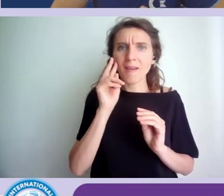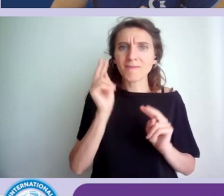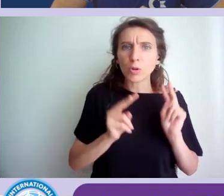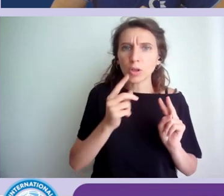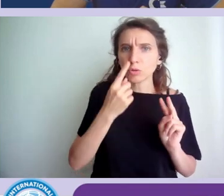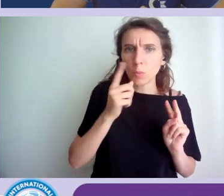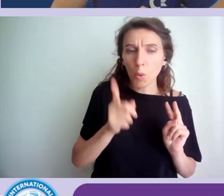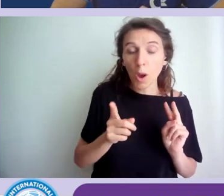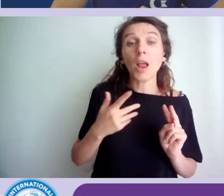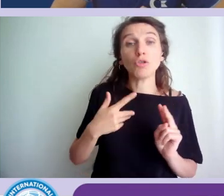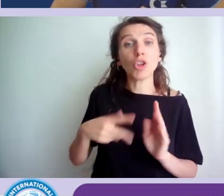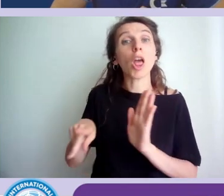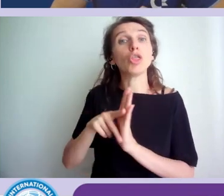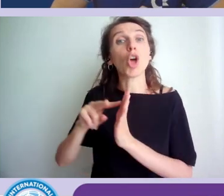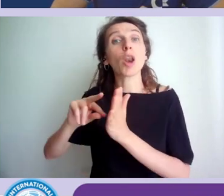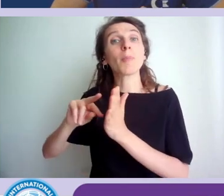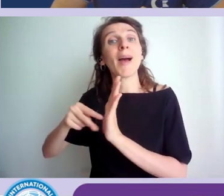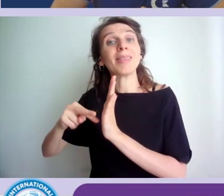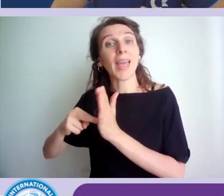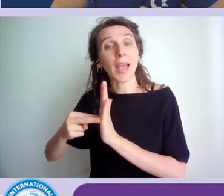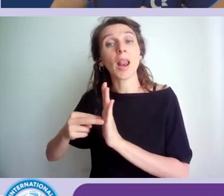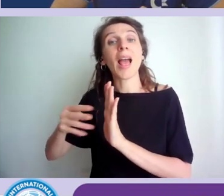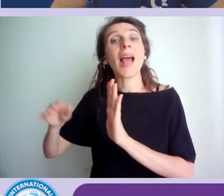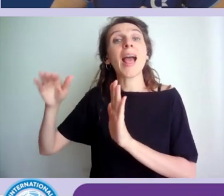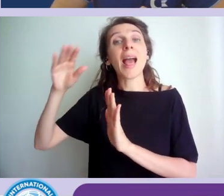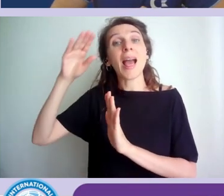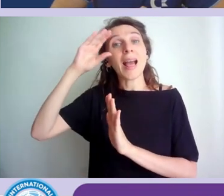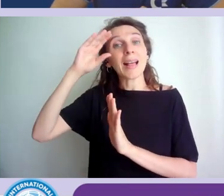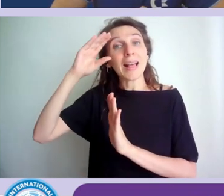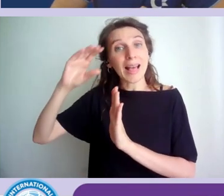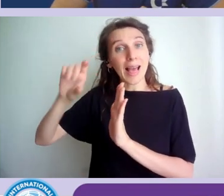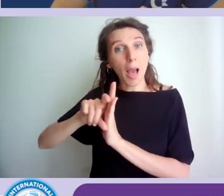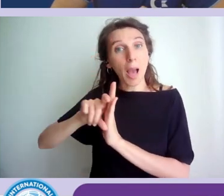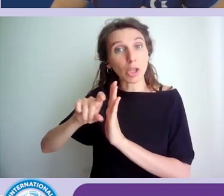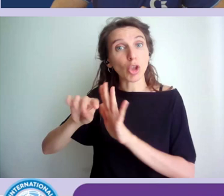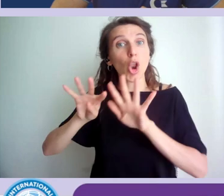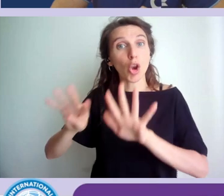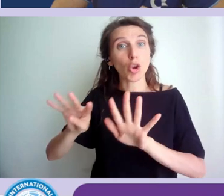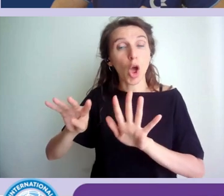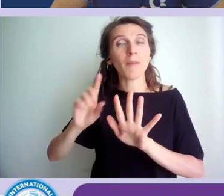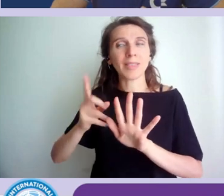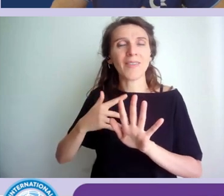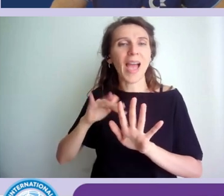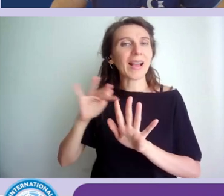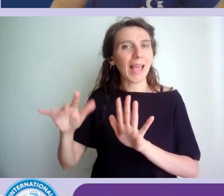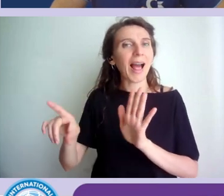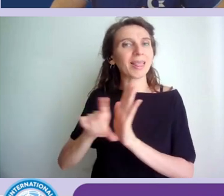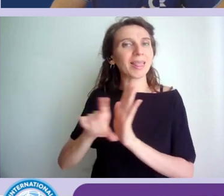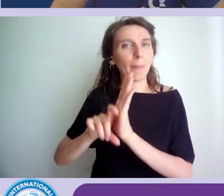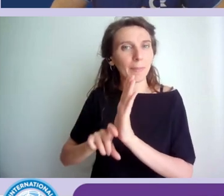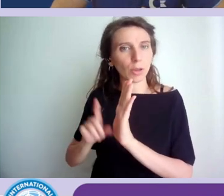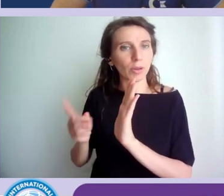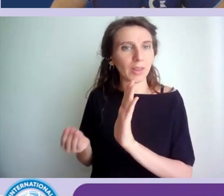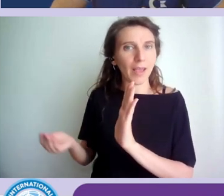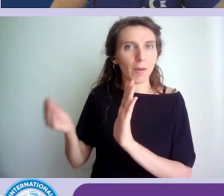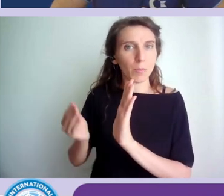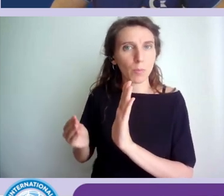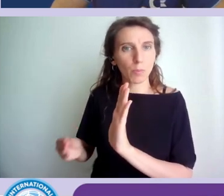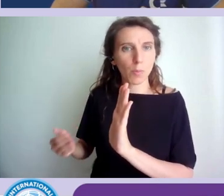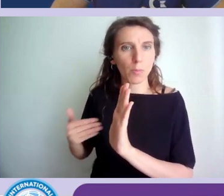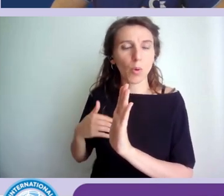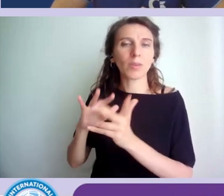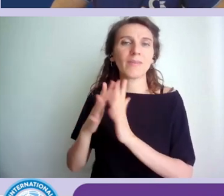capitolo 9 e anticipazione verrà esteso anche agli altri capitoli proprio per avere una certezza di